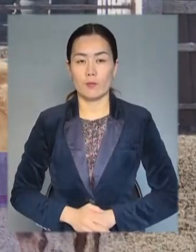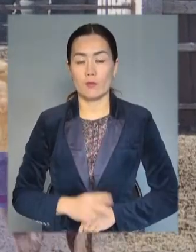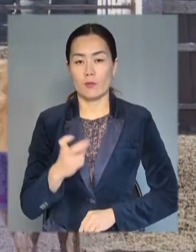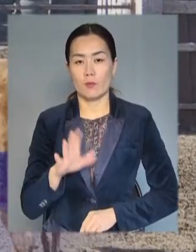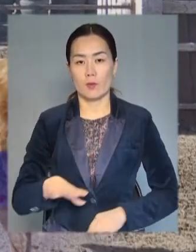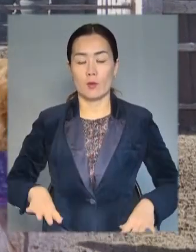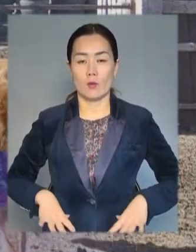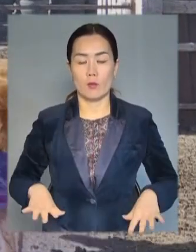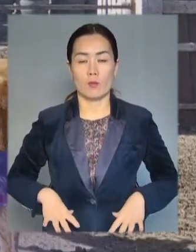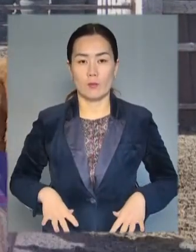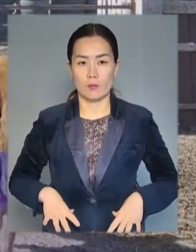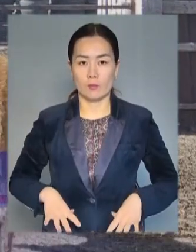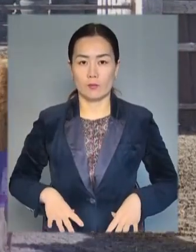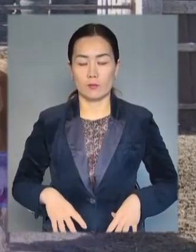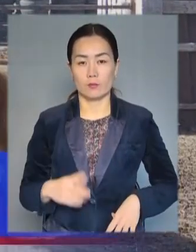бастай жылқымыз бар.